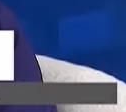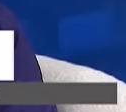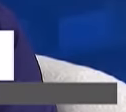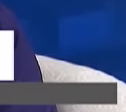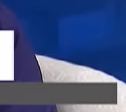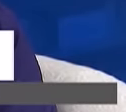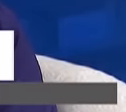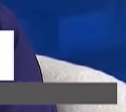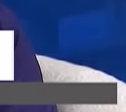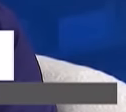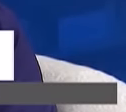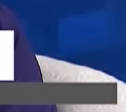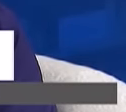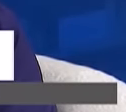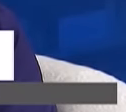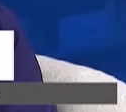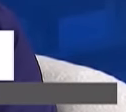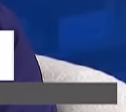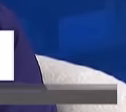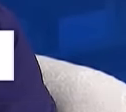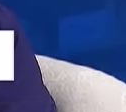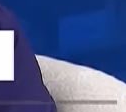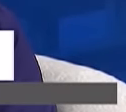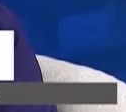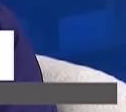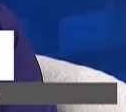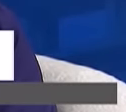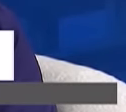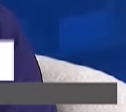...30% restoran mamak naikkan harga makanan.